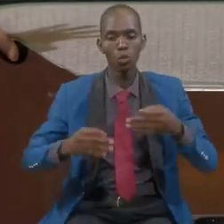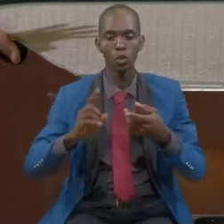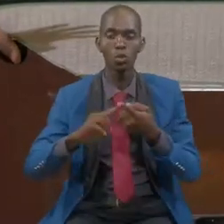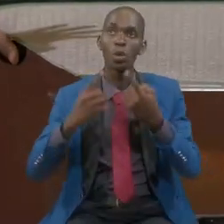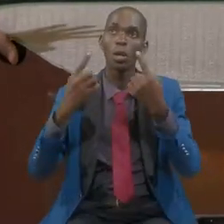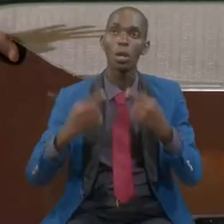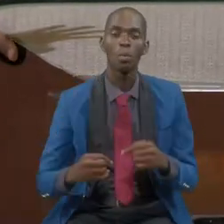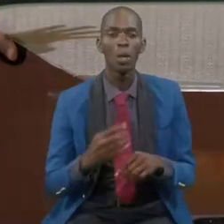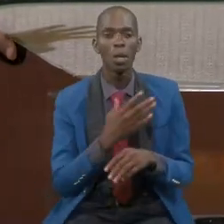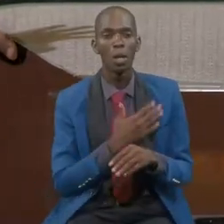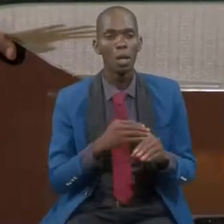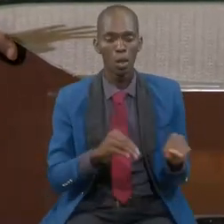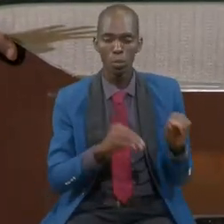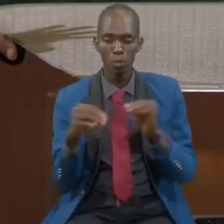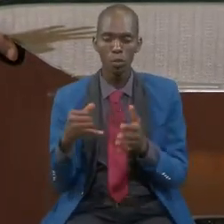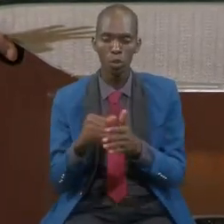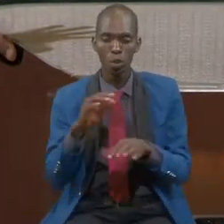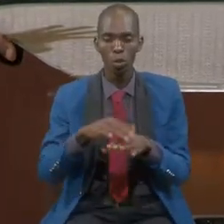venir et